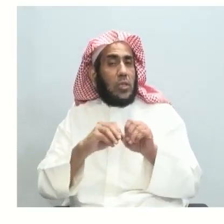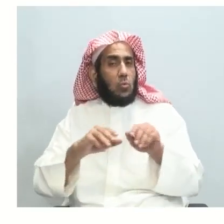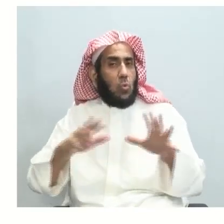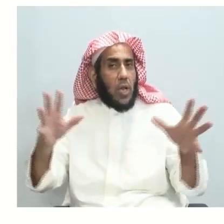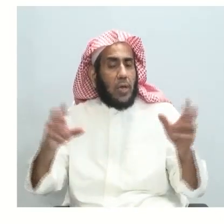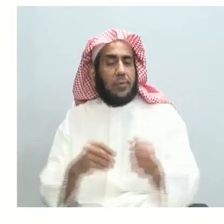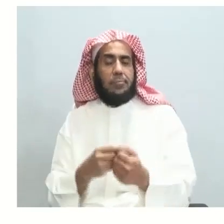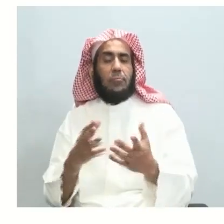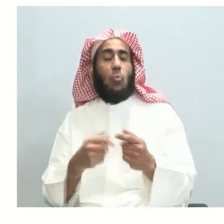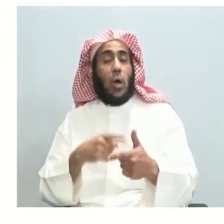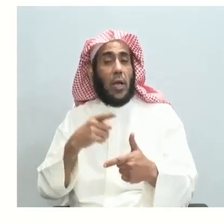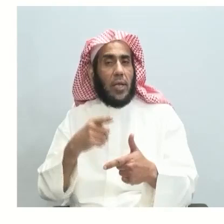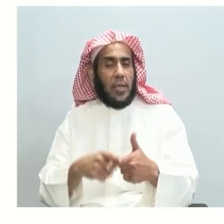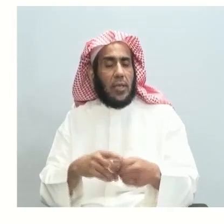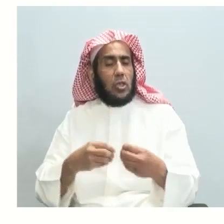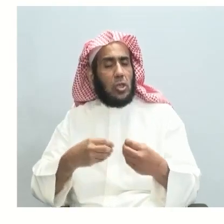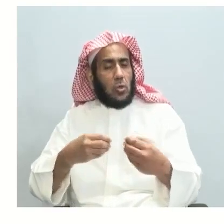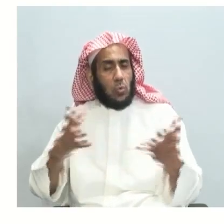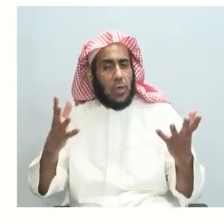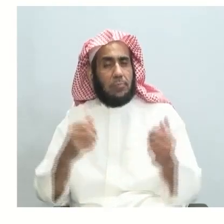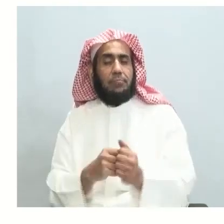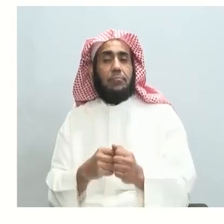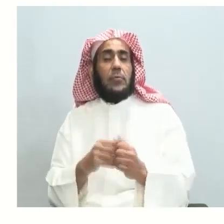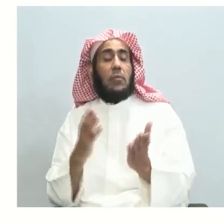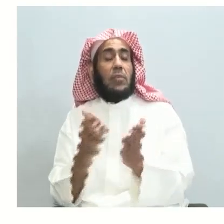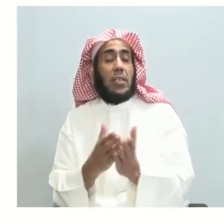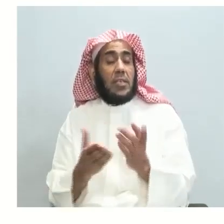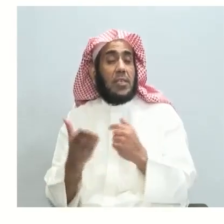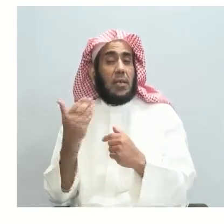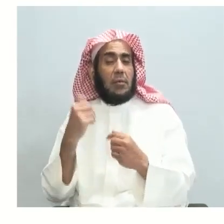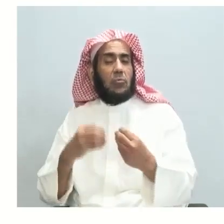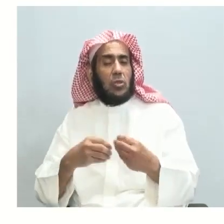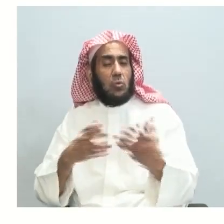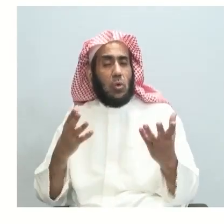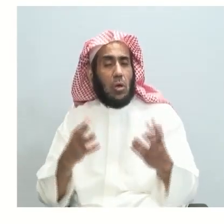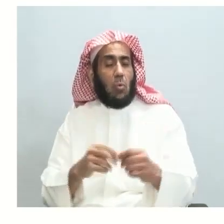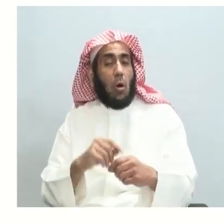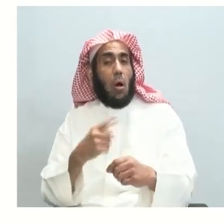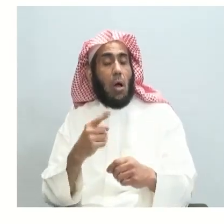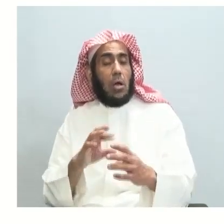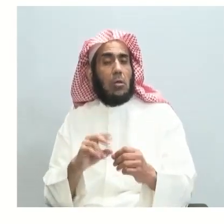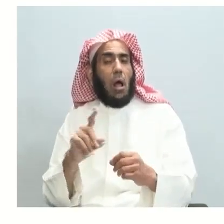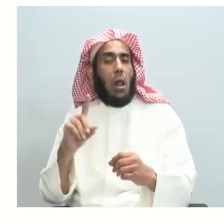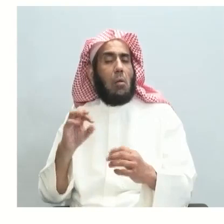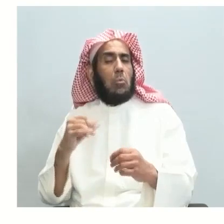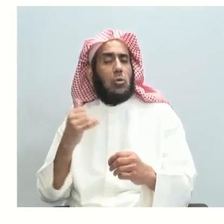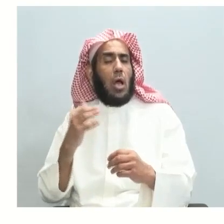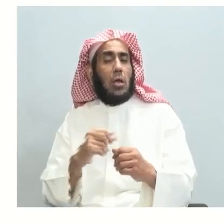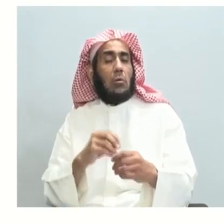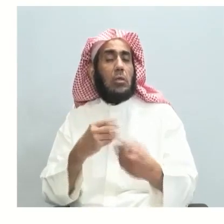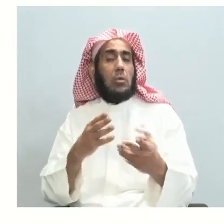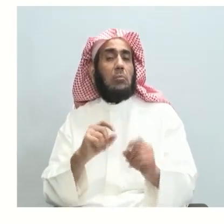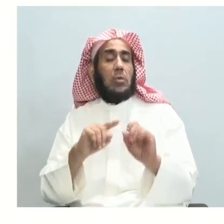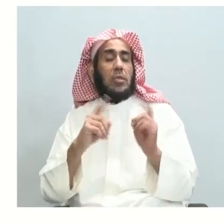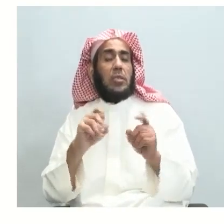عليهم ايضا التسويق كما ذكرنا في الدرس السابق التسويق هو احد المزايا التي تقدمها منصات